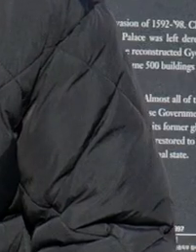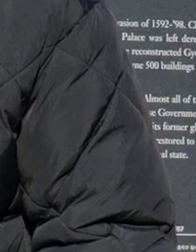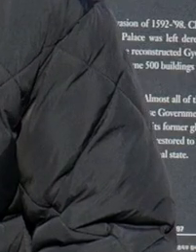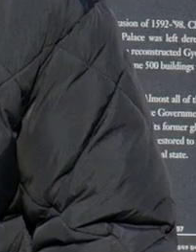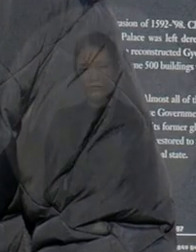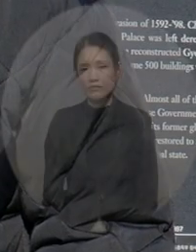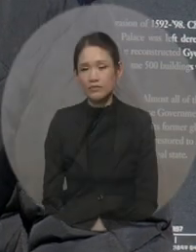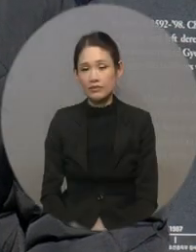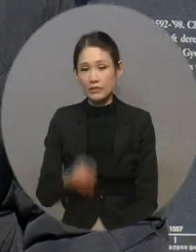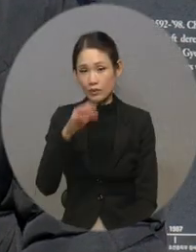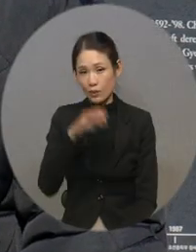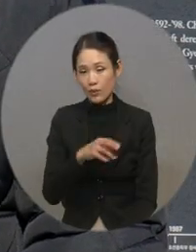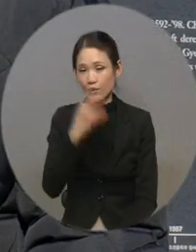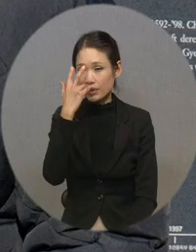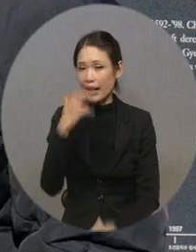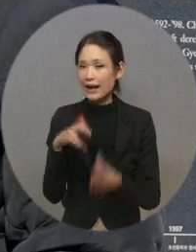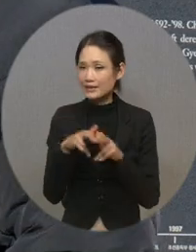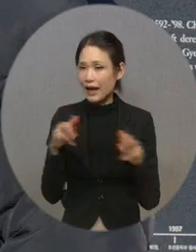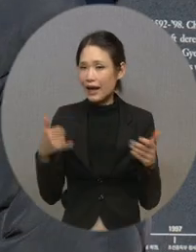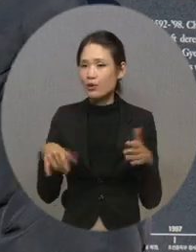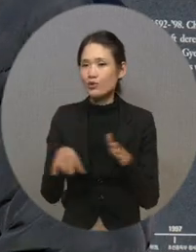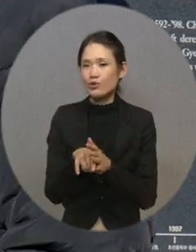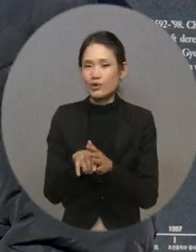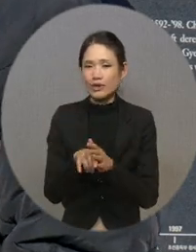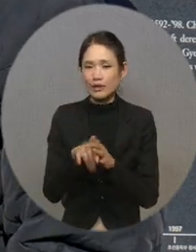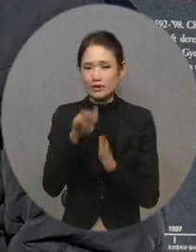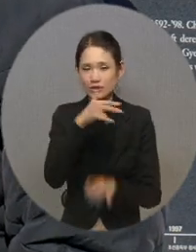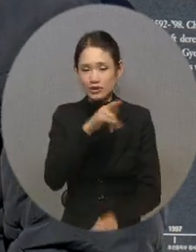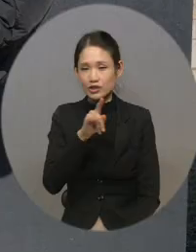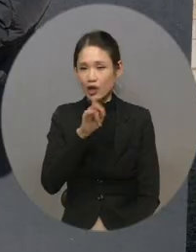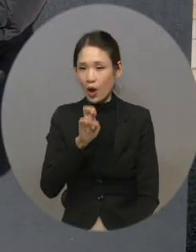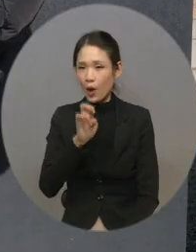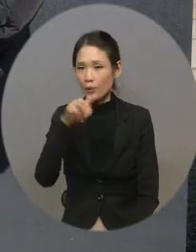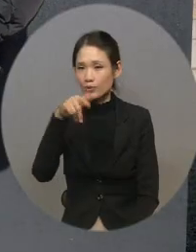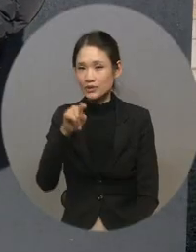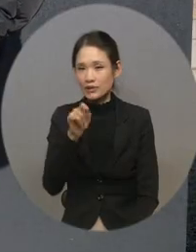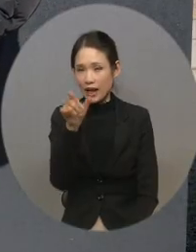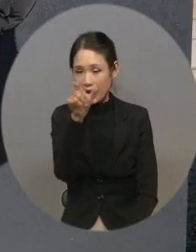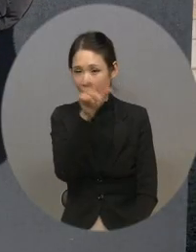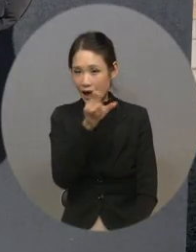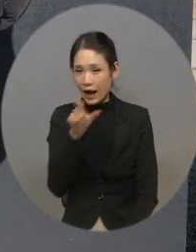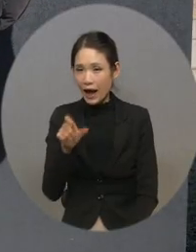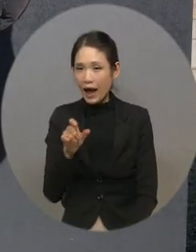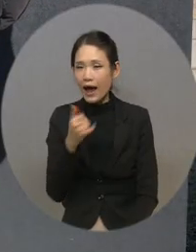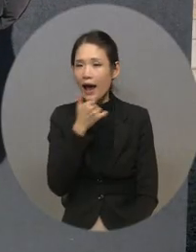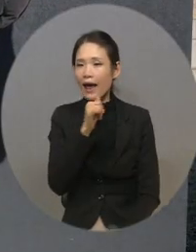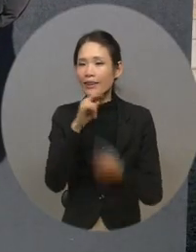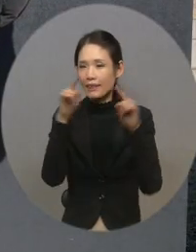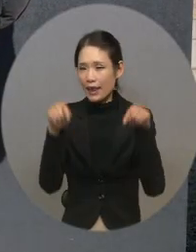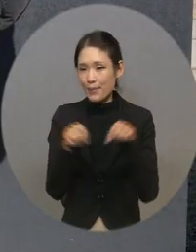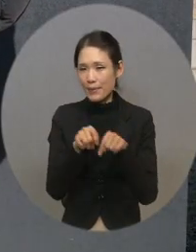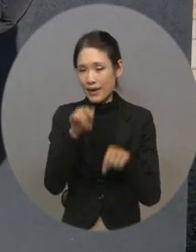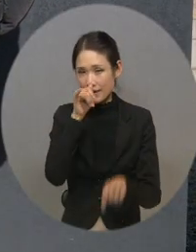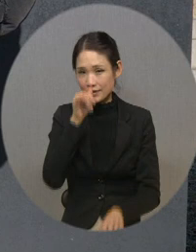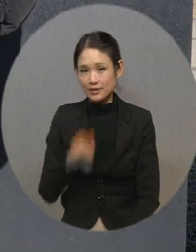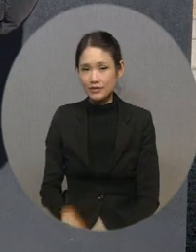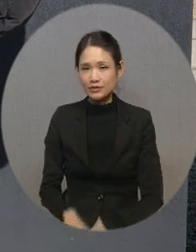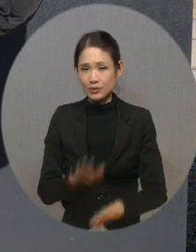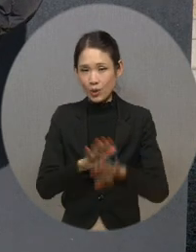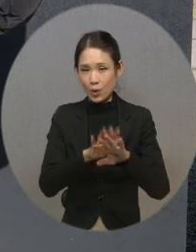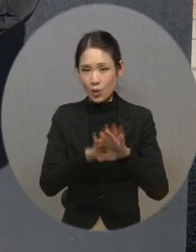여기 경복궁에도 시각장애인을 위한 점자 안내판이 있습니다. 이렇게 제가 직접 만져보니까요.